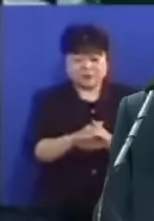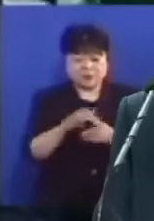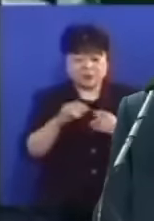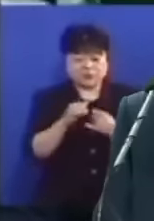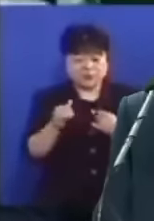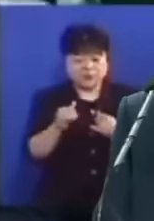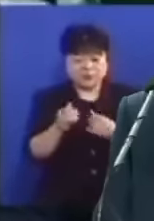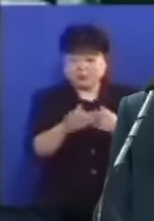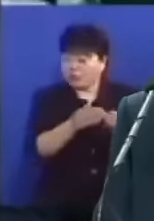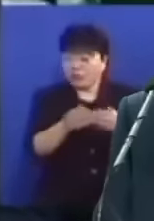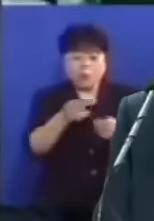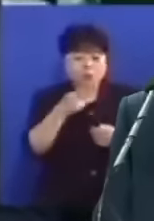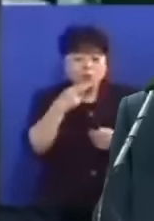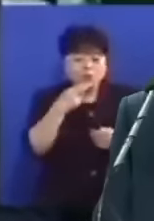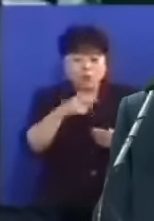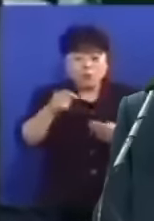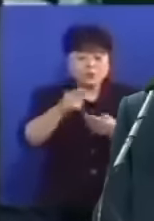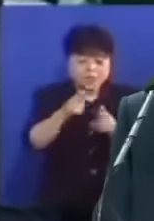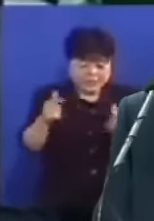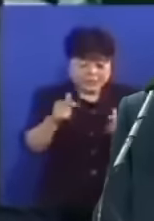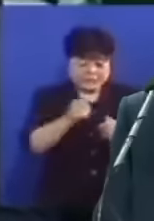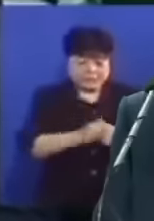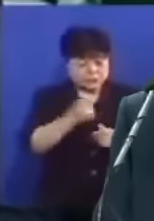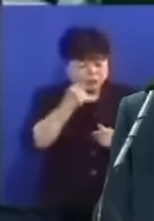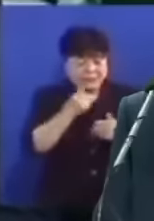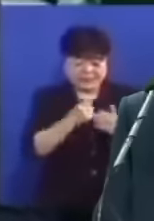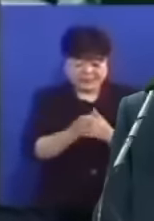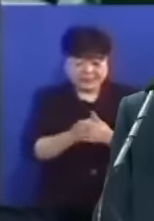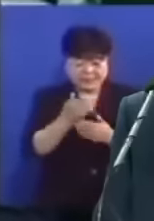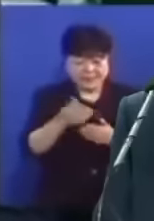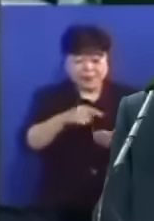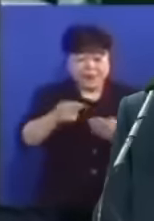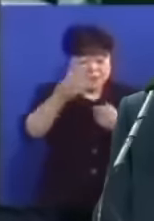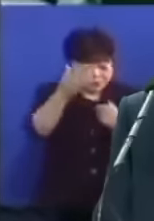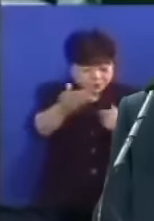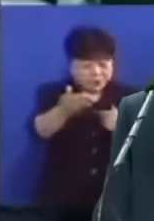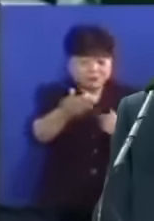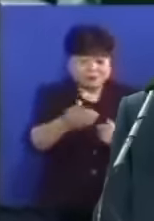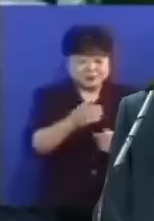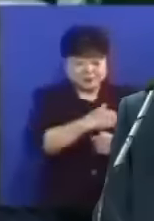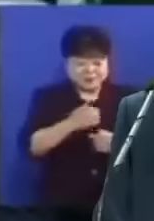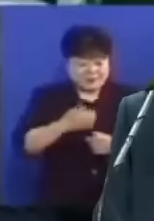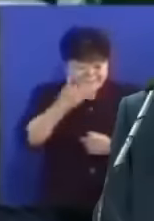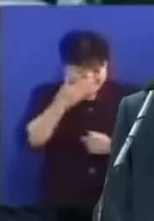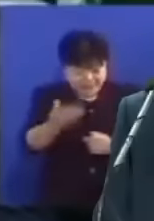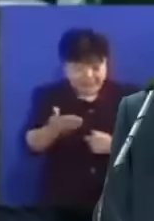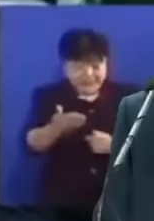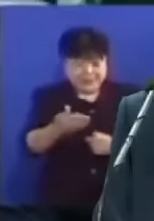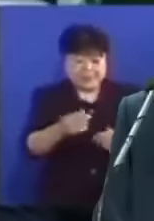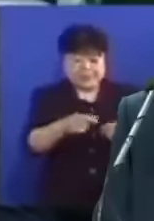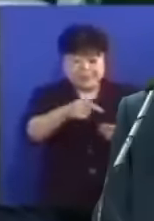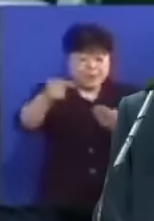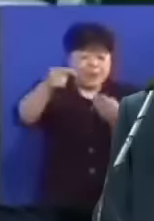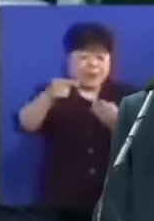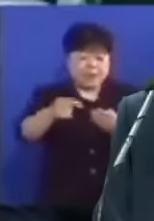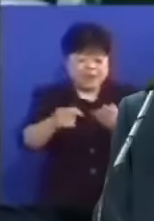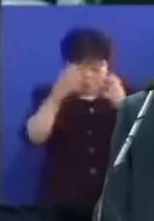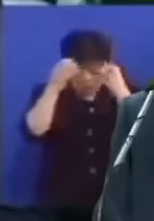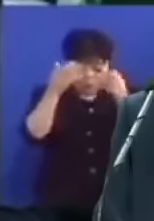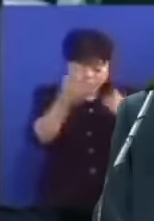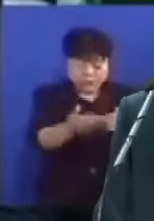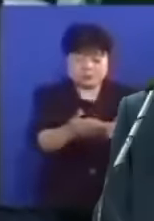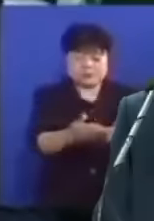사람은 안 택한다. 못 견디니까. 너는 견딜만 하니까 택해서 이 고통을